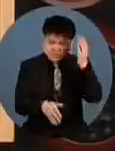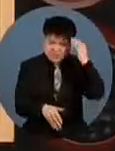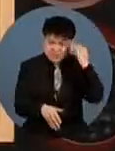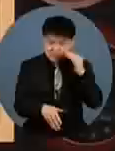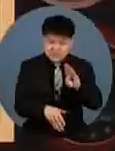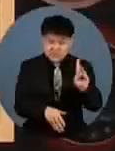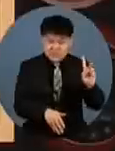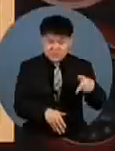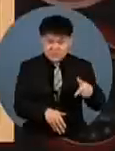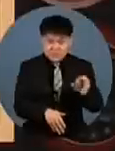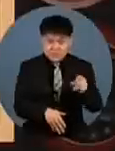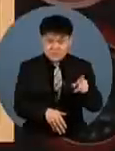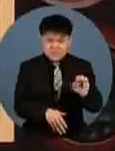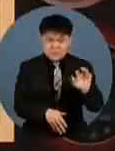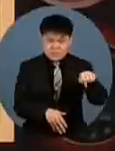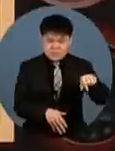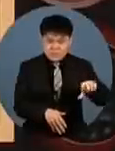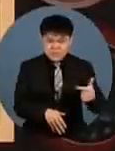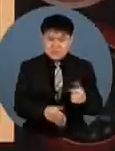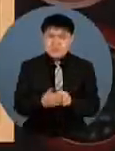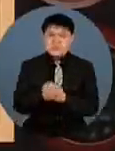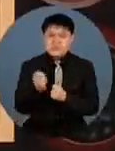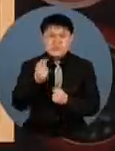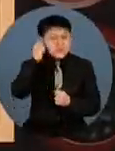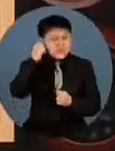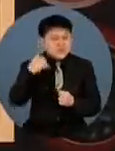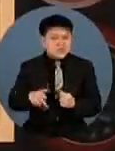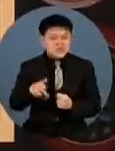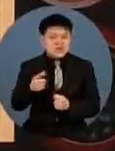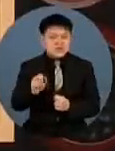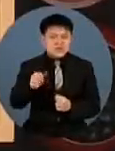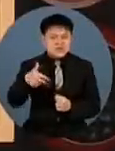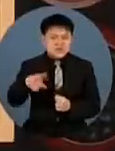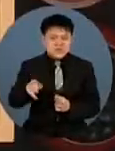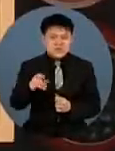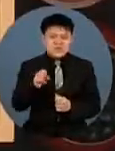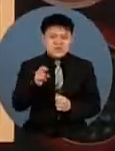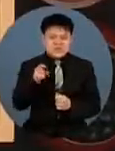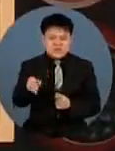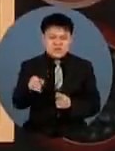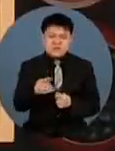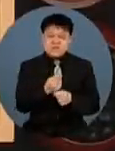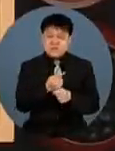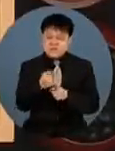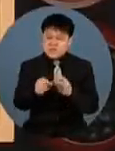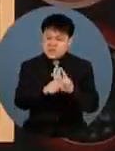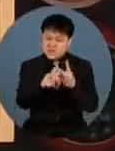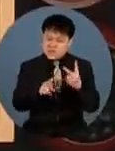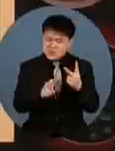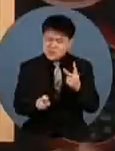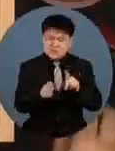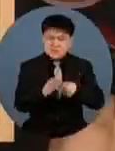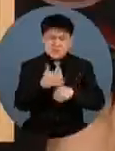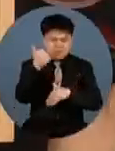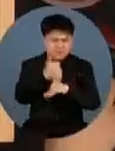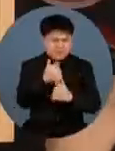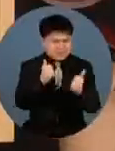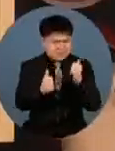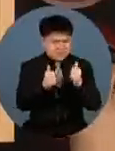중국의 콩지혜 구단의 대국입니다. 네, 여기서 1인 승자는 내년에 네. 그야말로 빅승부가 벌어지죠. 그렇죠. 2월